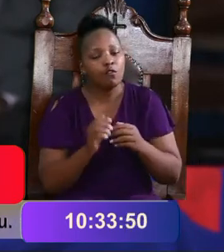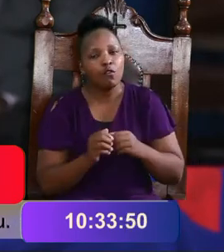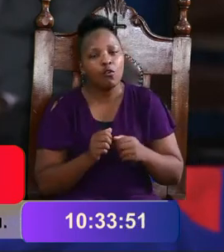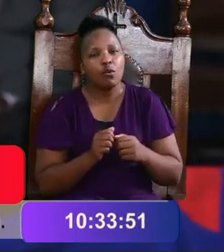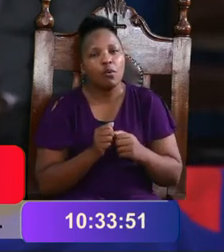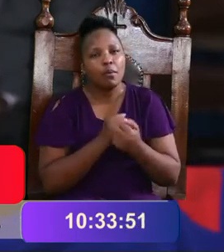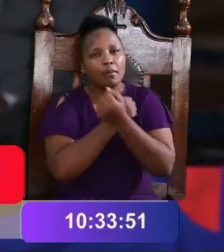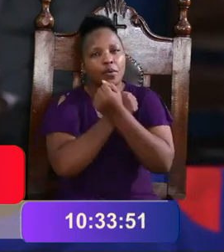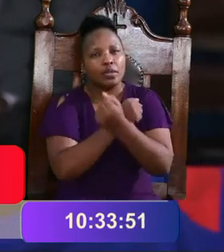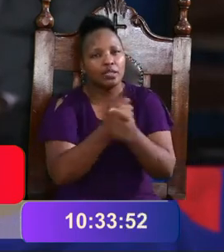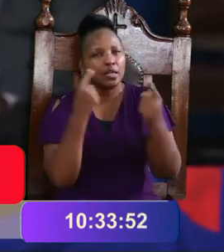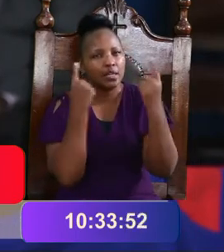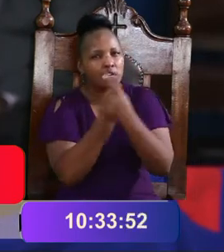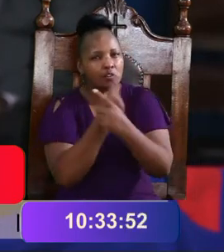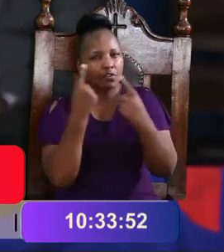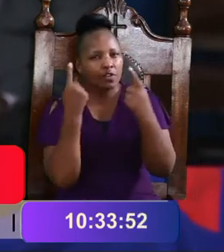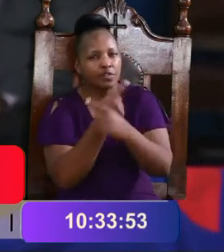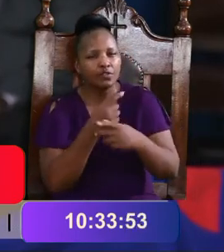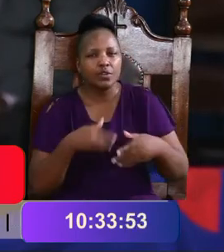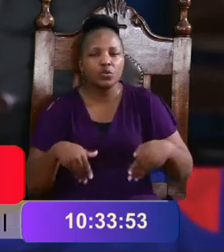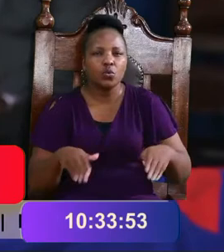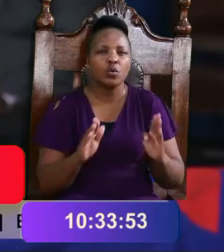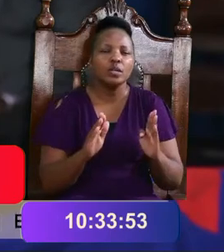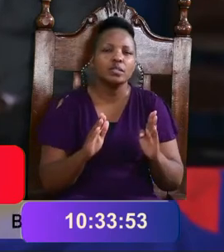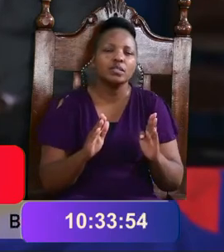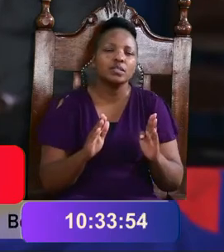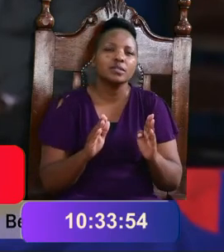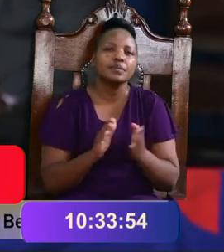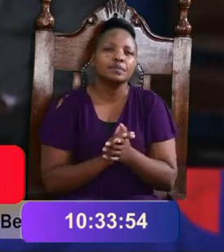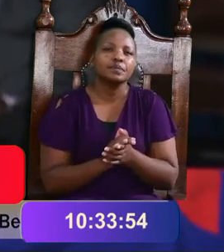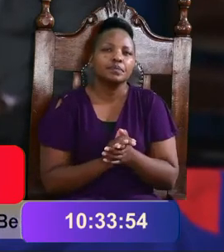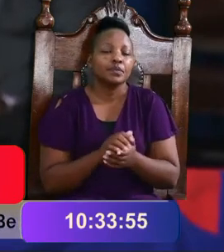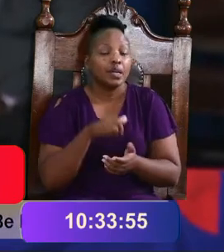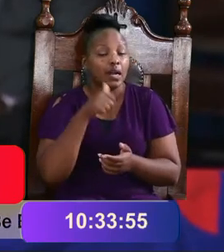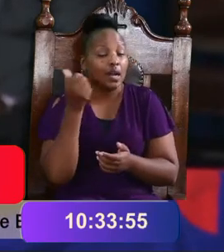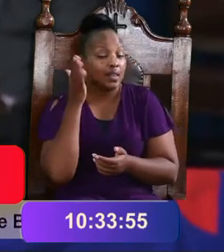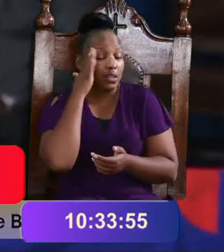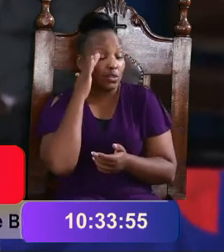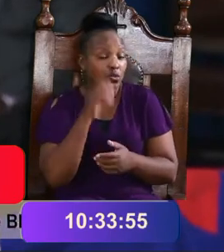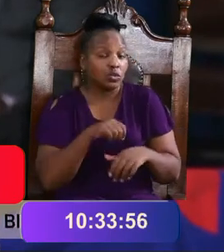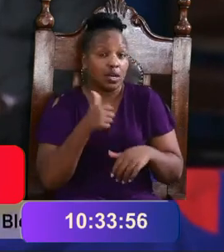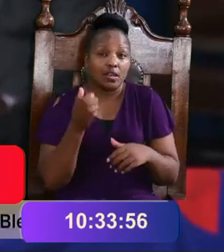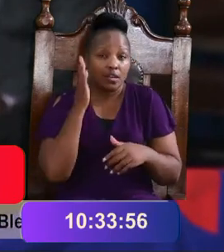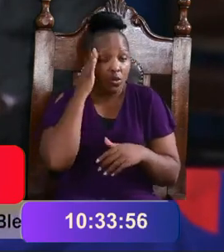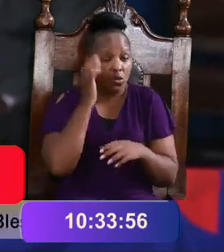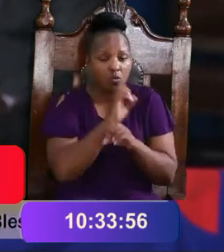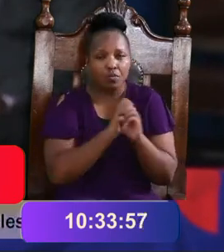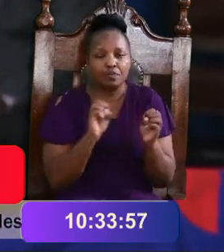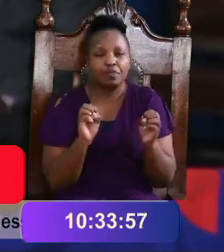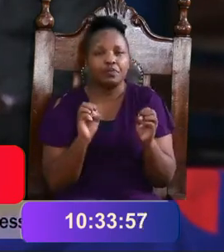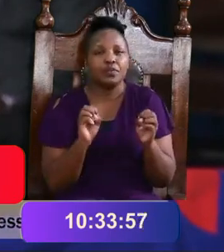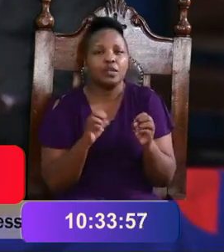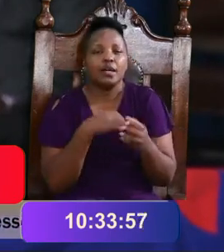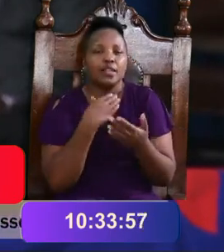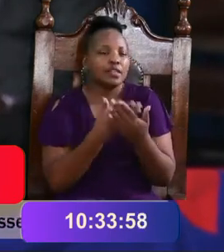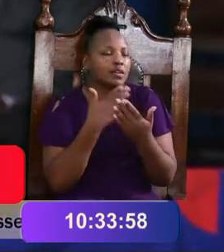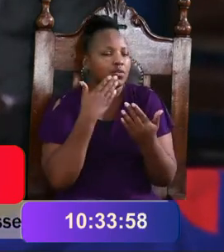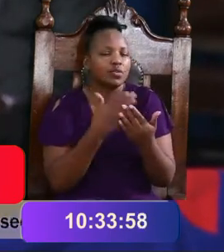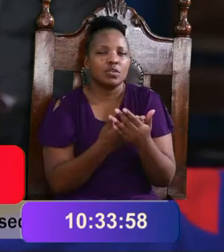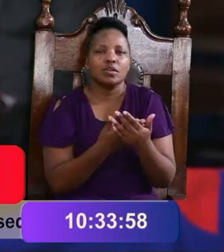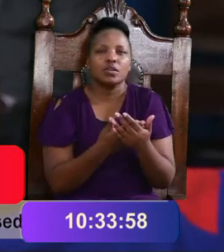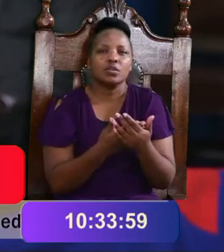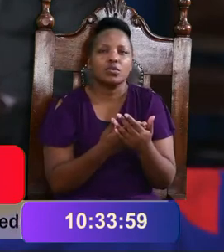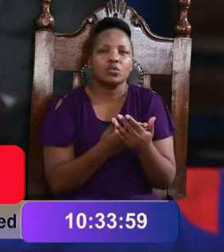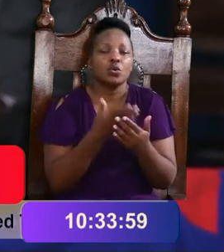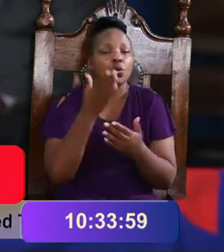katika njia mengi mabaya, katika mautini mfalme. Zingine tunajua na zingine hatujui mfalme. Tuasema ni asanti, tuasema